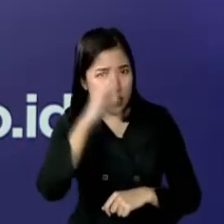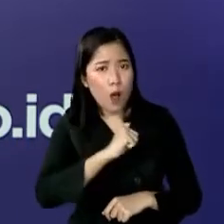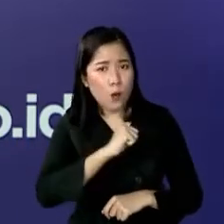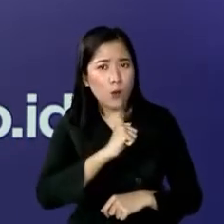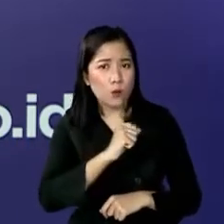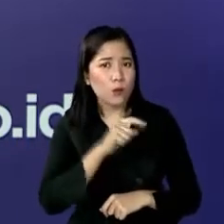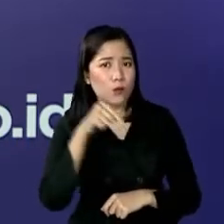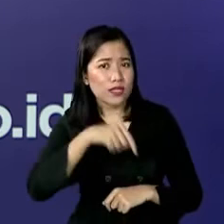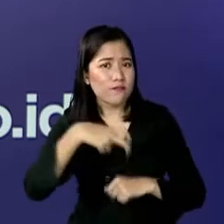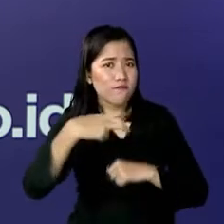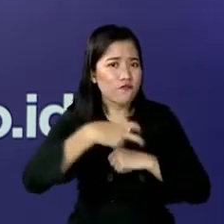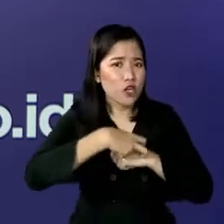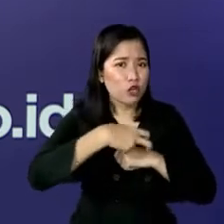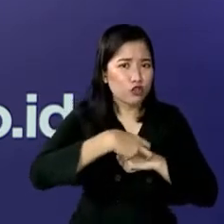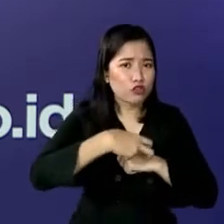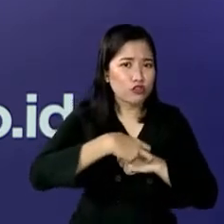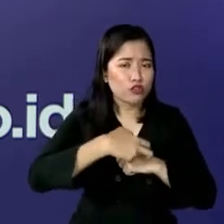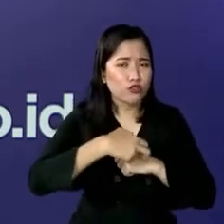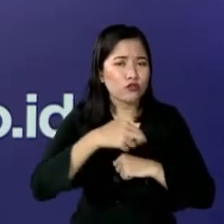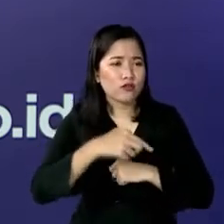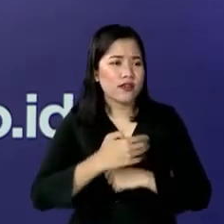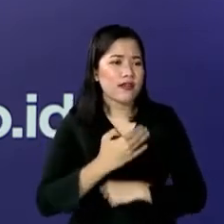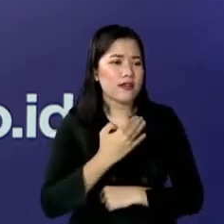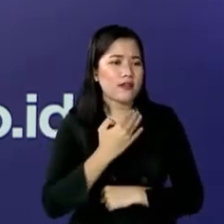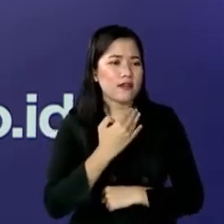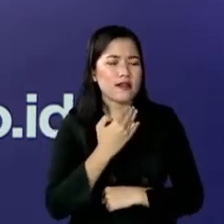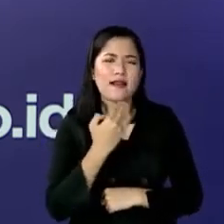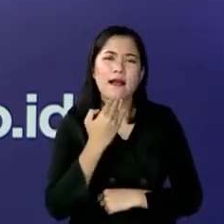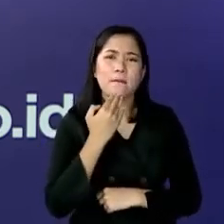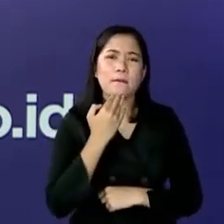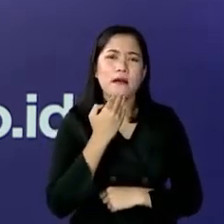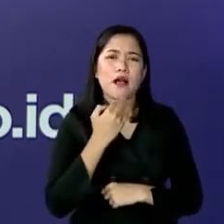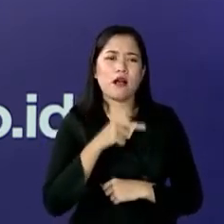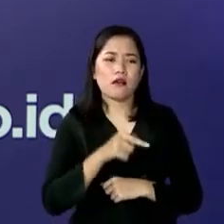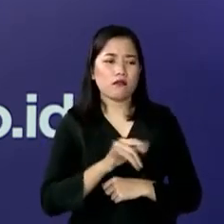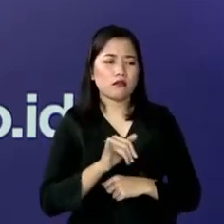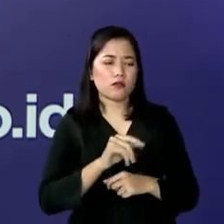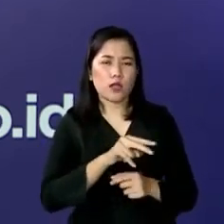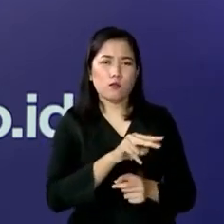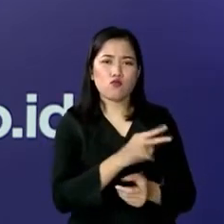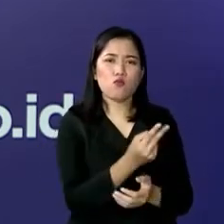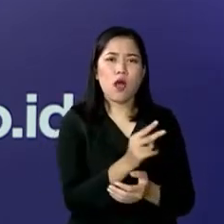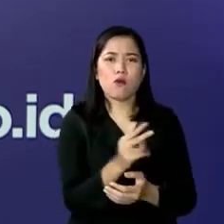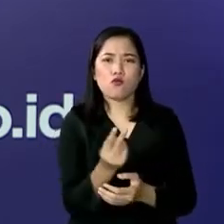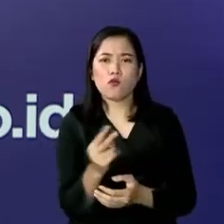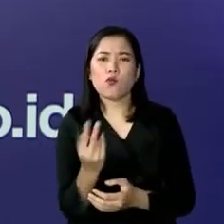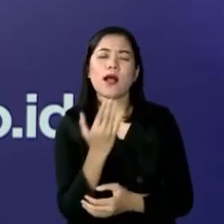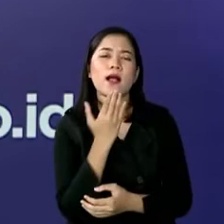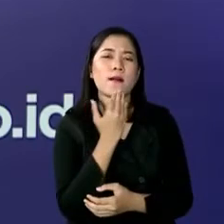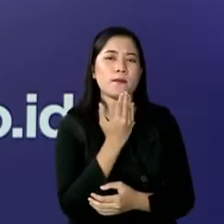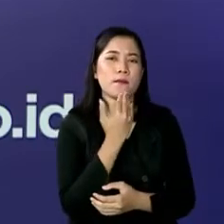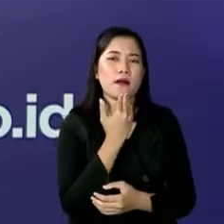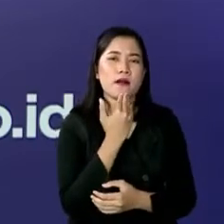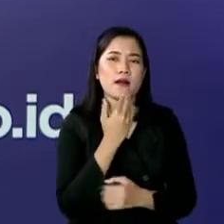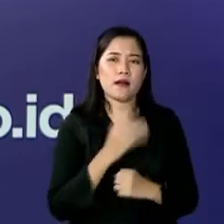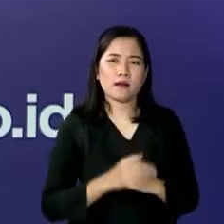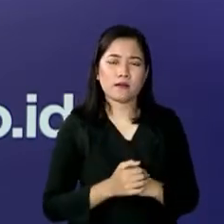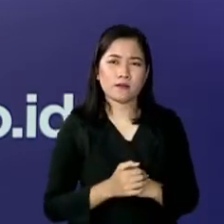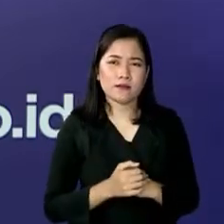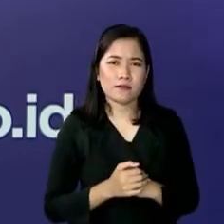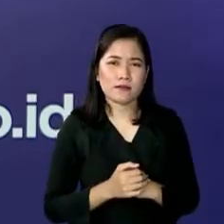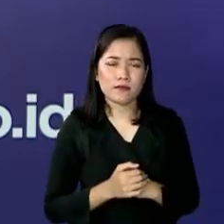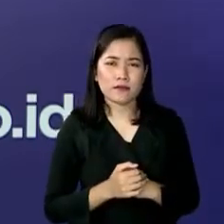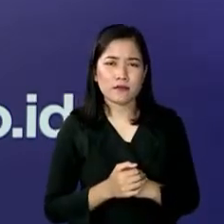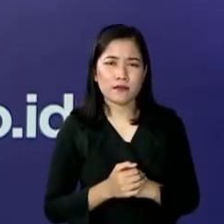virus ini mudah melakukan mutasi sehingga virulen for rent Yin